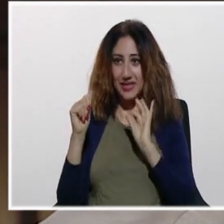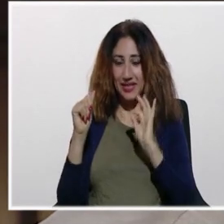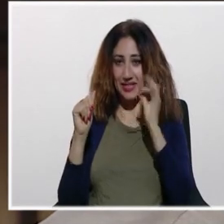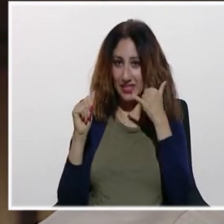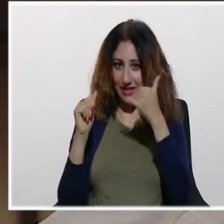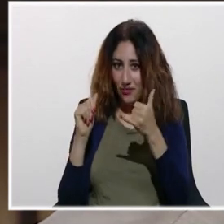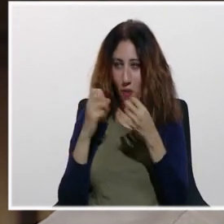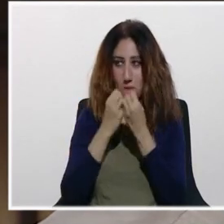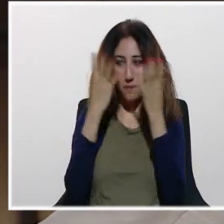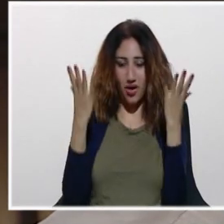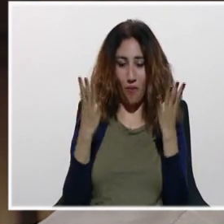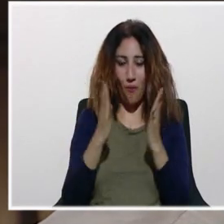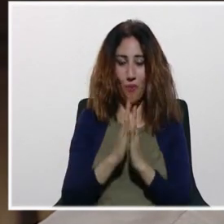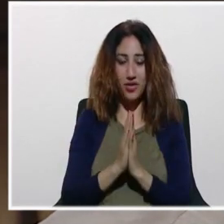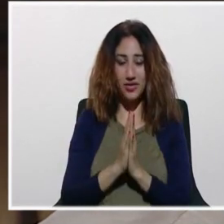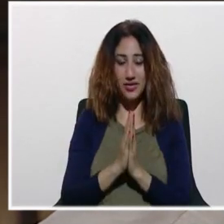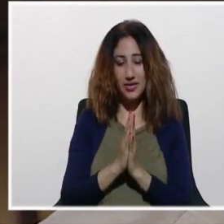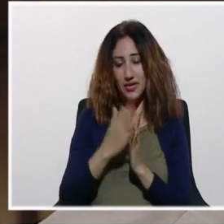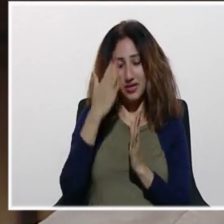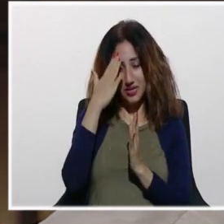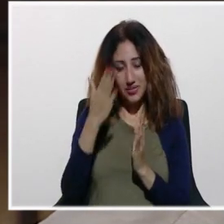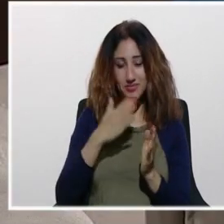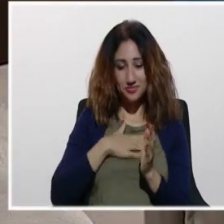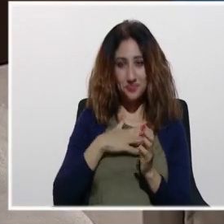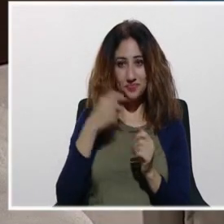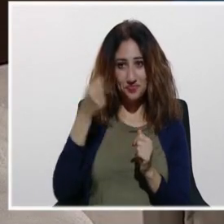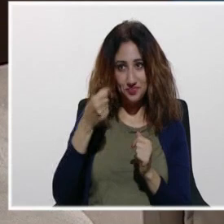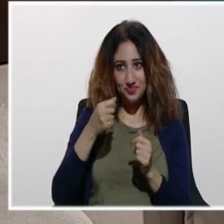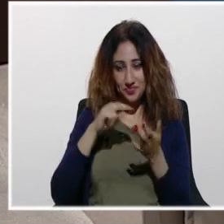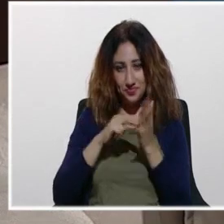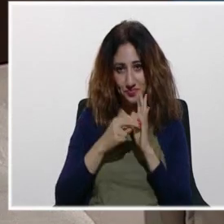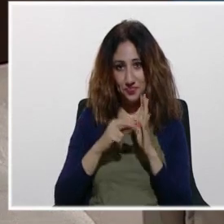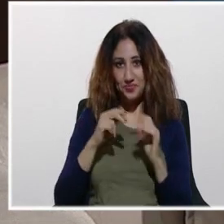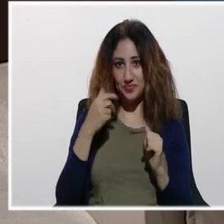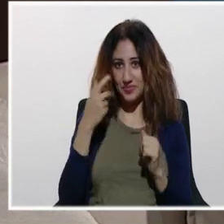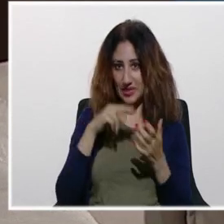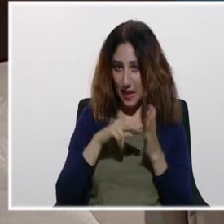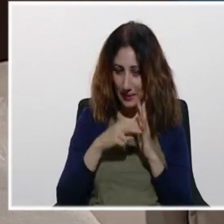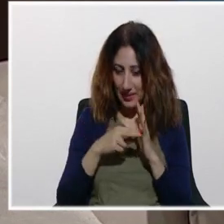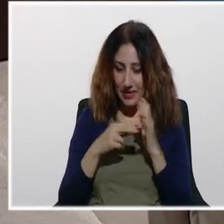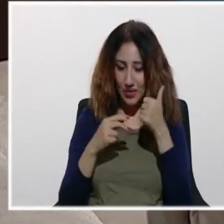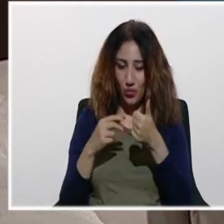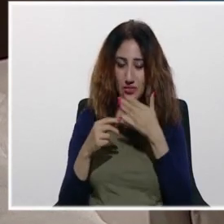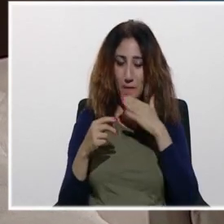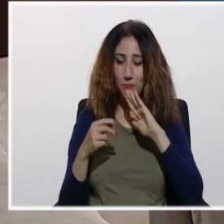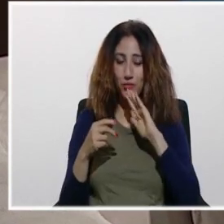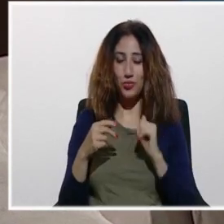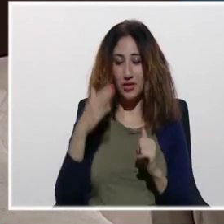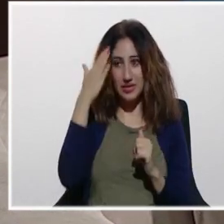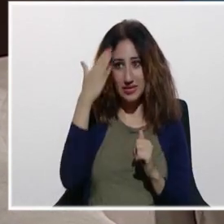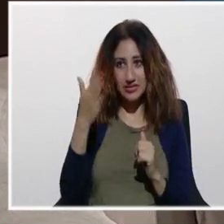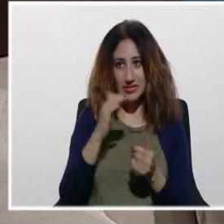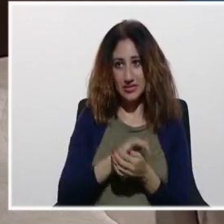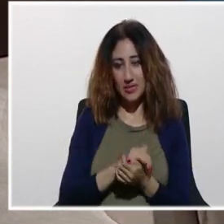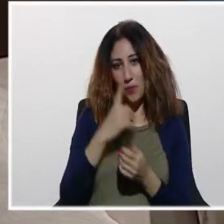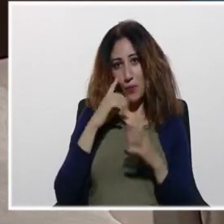يعني نورتنا. تحياتي لحبيبي احمد عبد العزيز وصديقي. مساء الفل يا استاذ. اهلا، مساء الفل يا حبيبي،